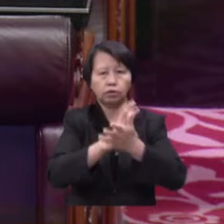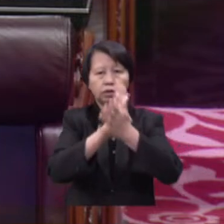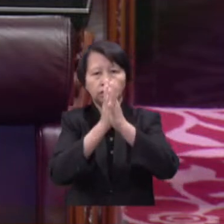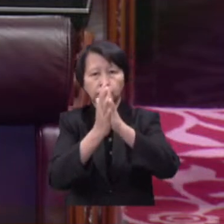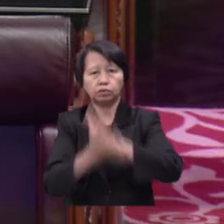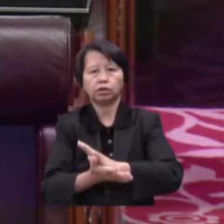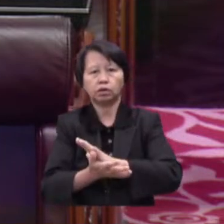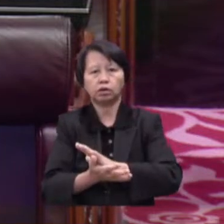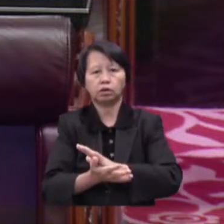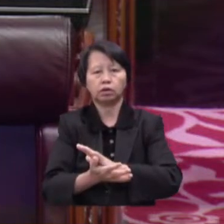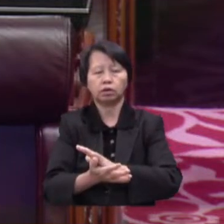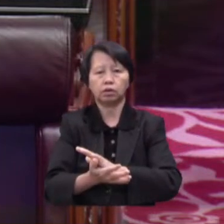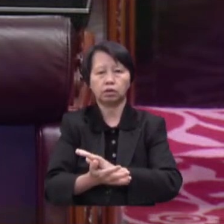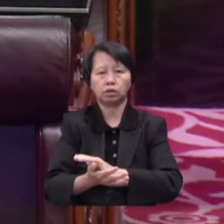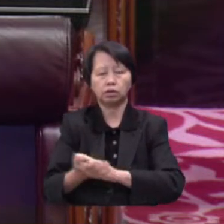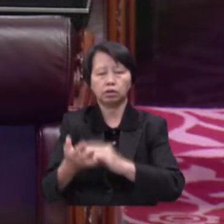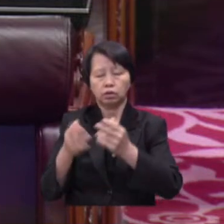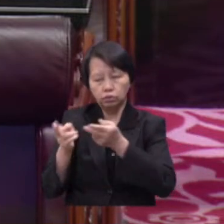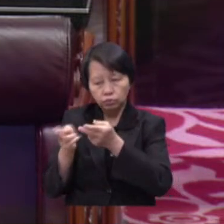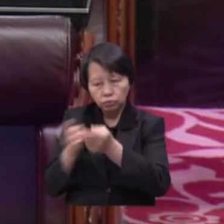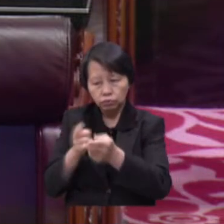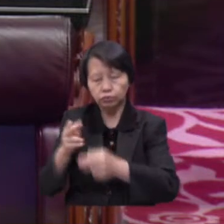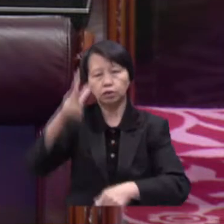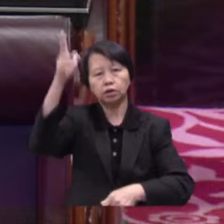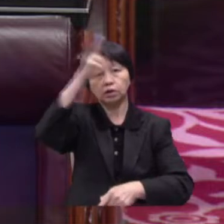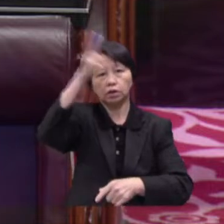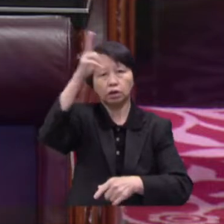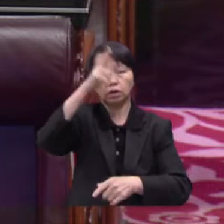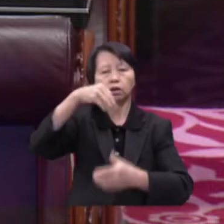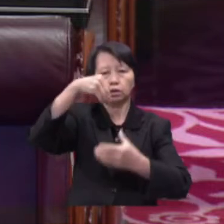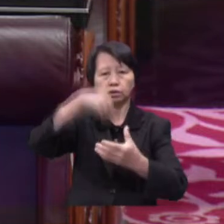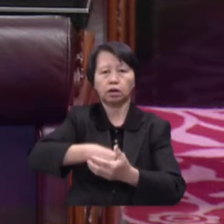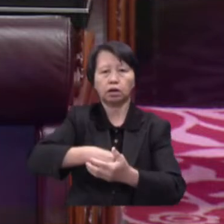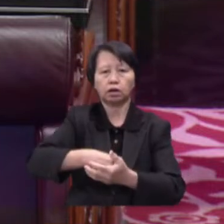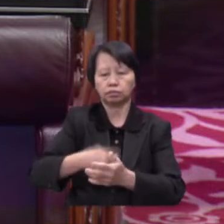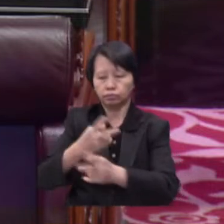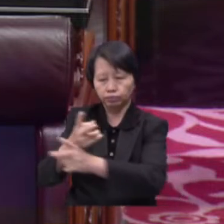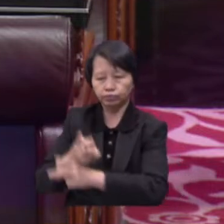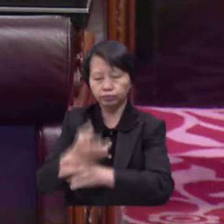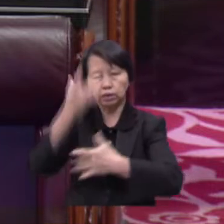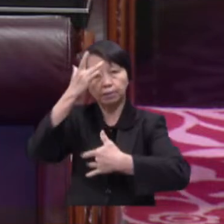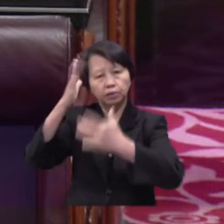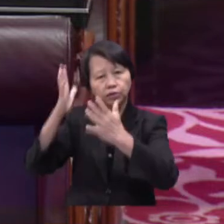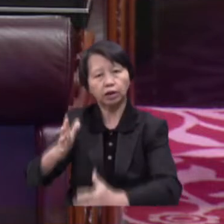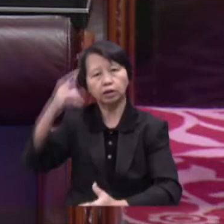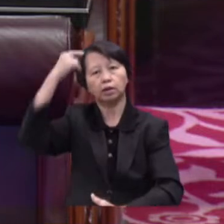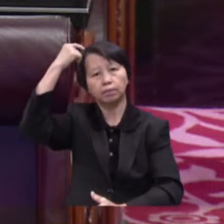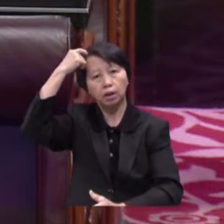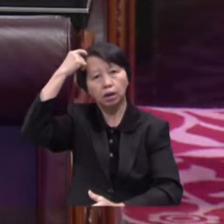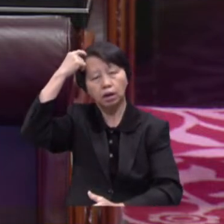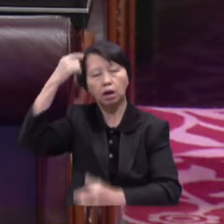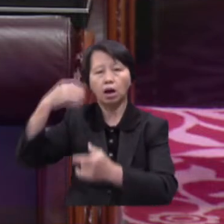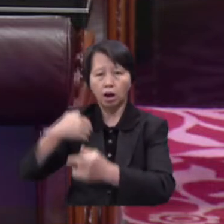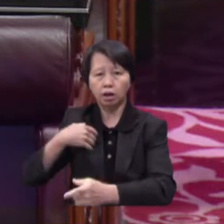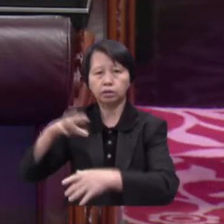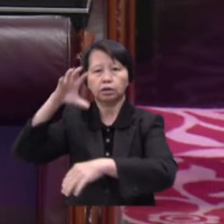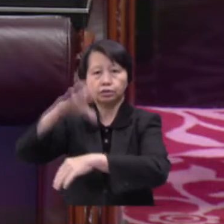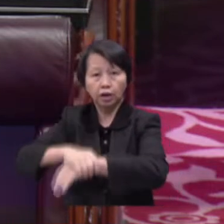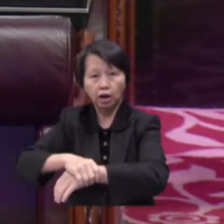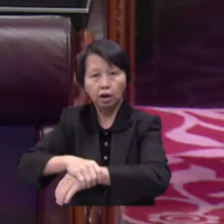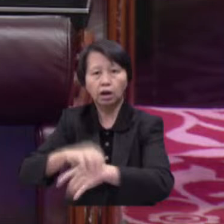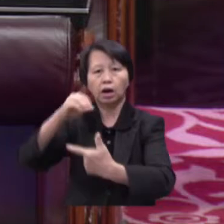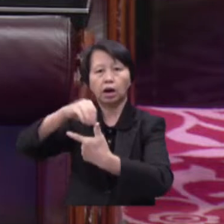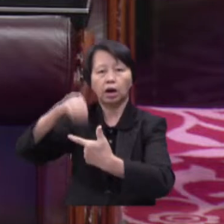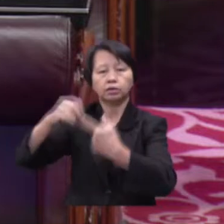itu kecuali kepada usaha-usaha kerajaan dalam melindungi penyakit mental yang pernah ditahan atau